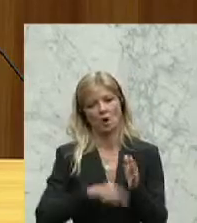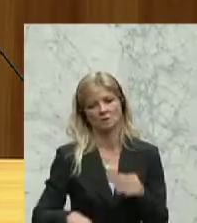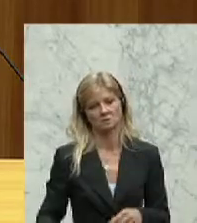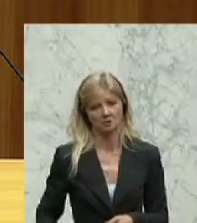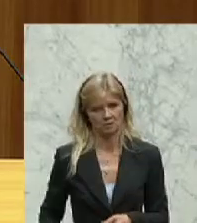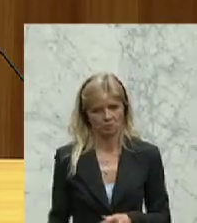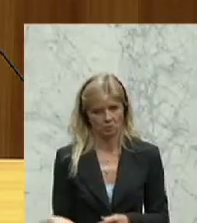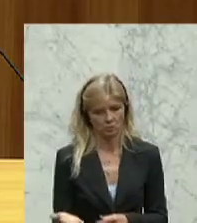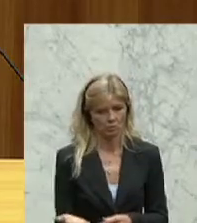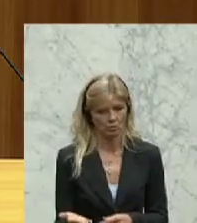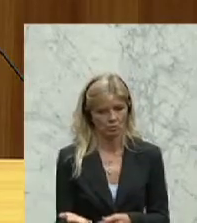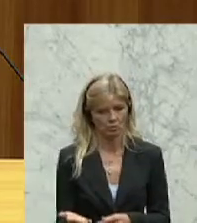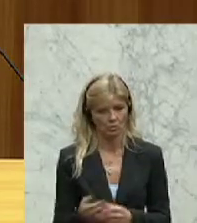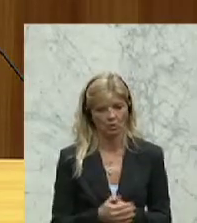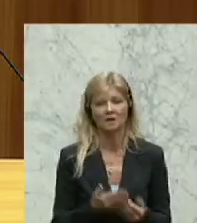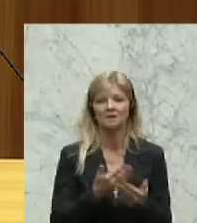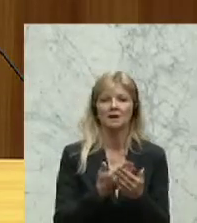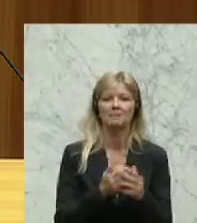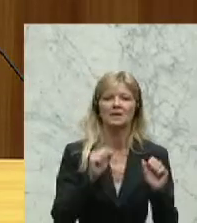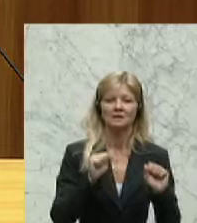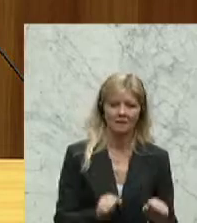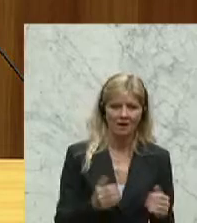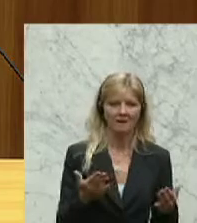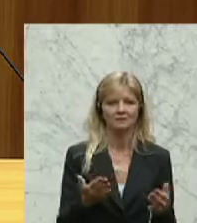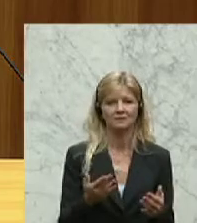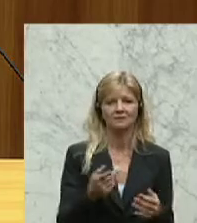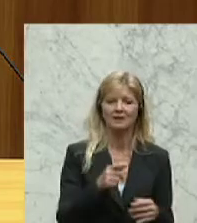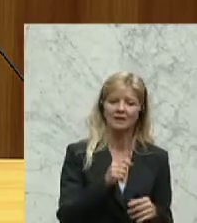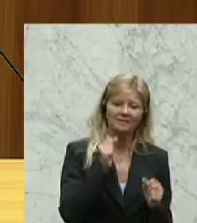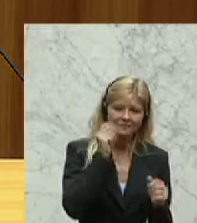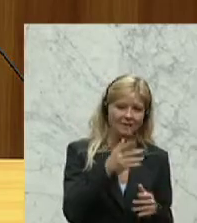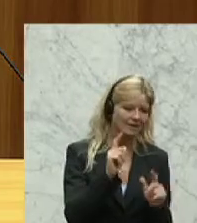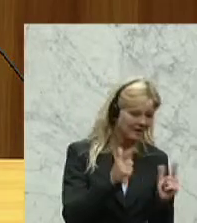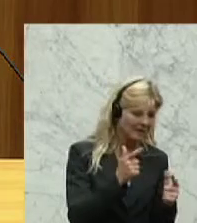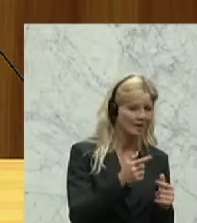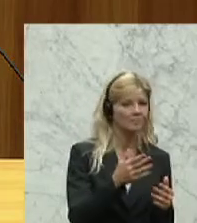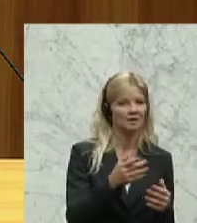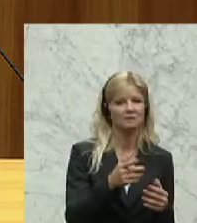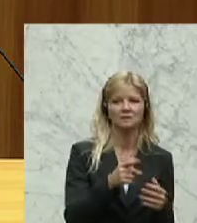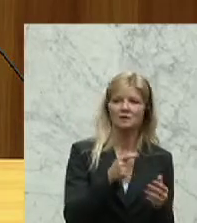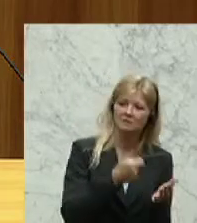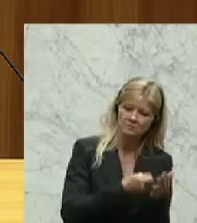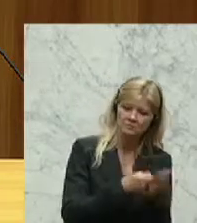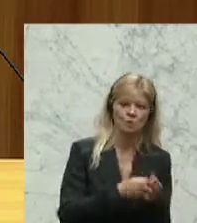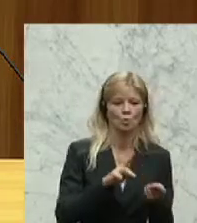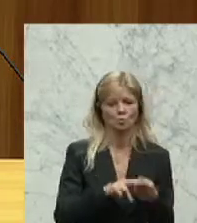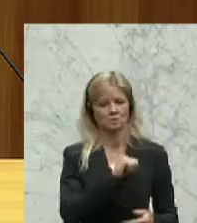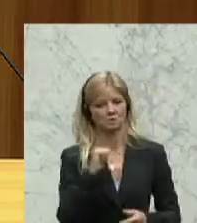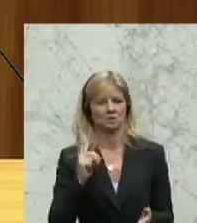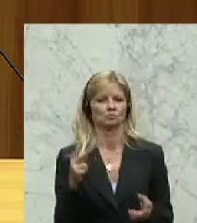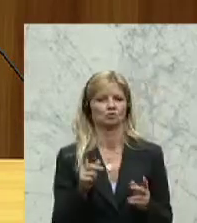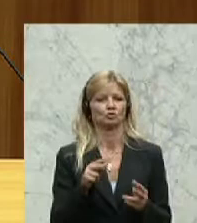kosten des täglichen bedarfs decken zu können und auch ein eigenständiges leben führen zu können und nicht